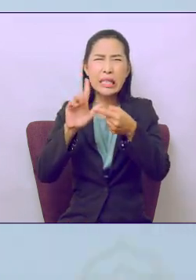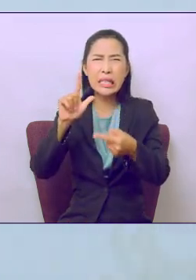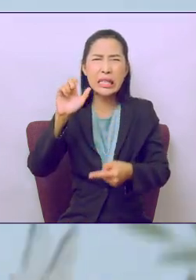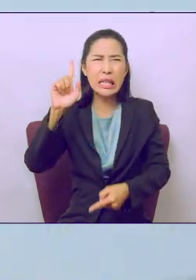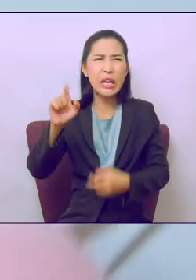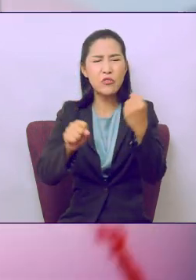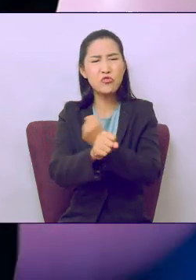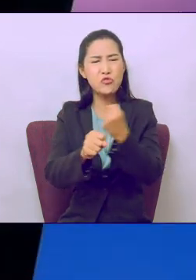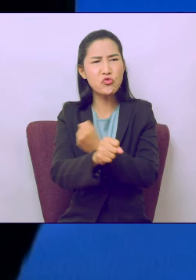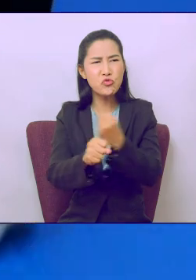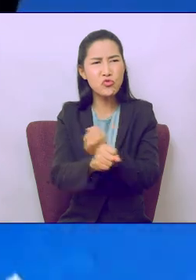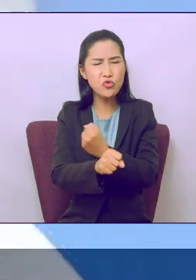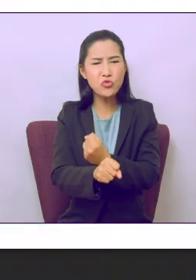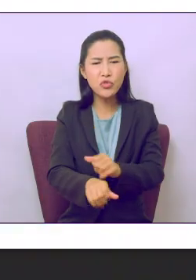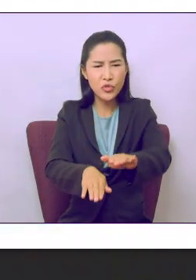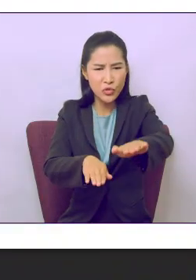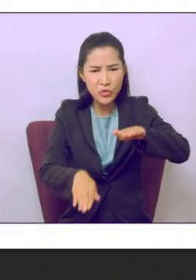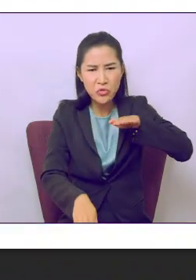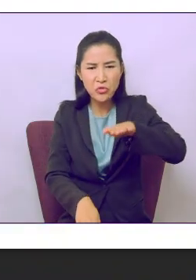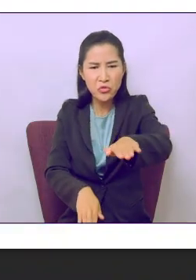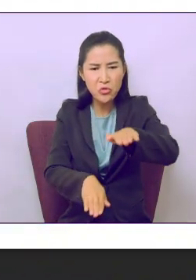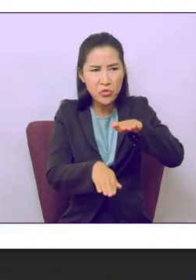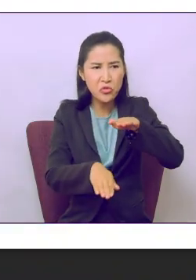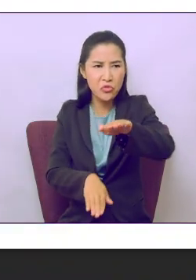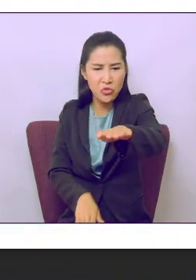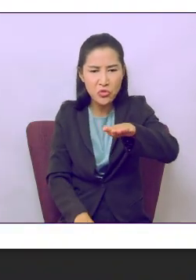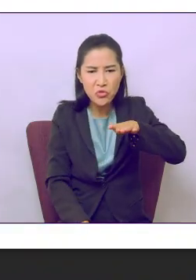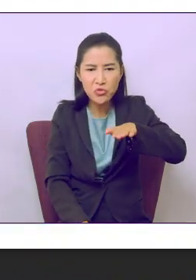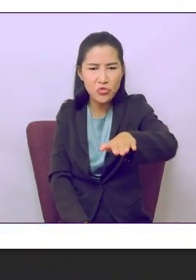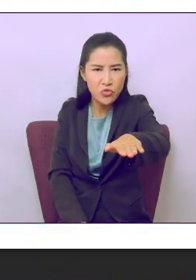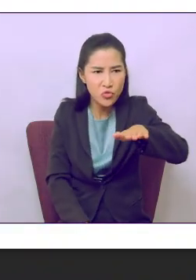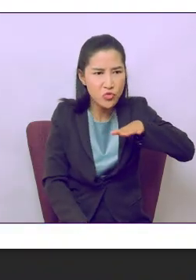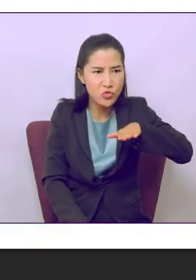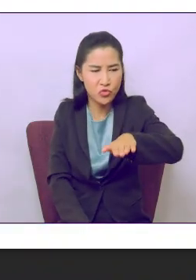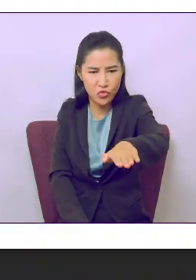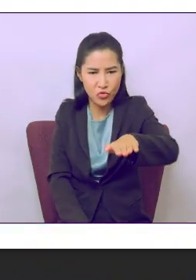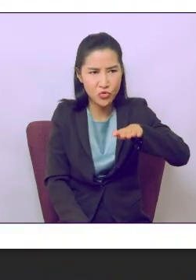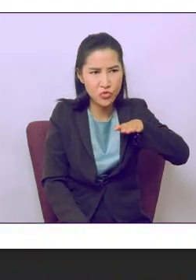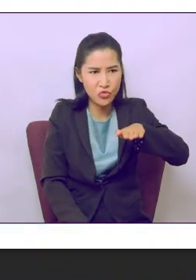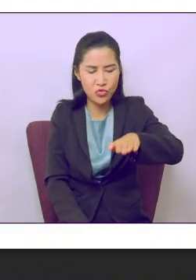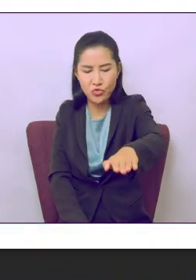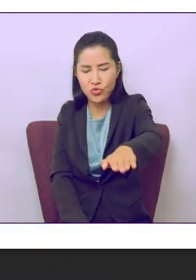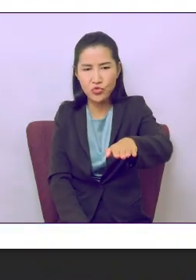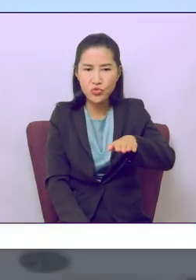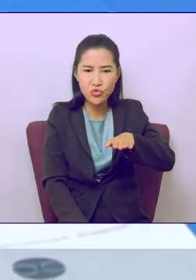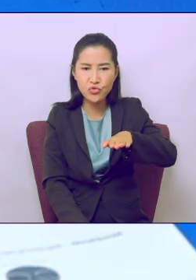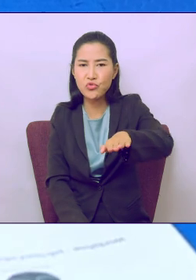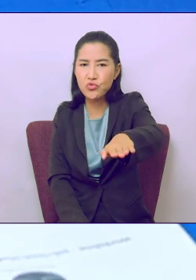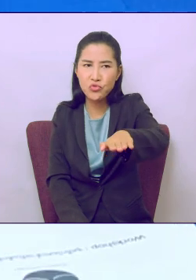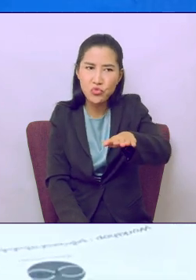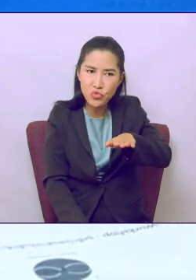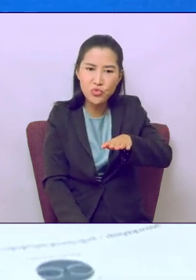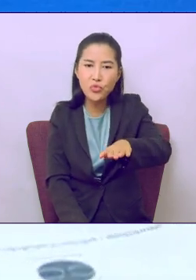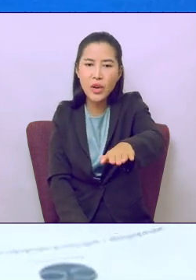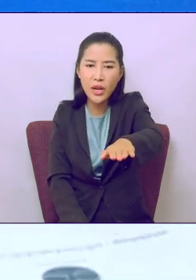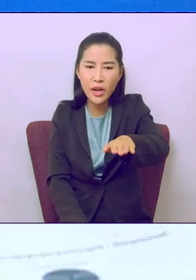ฝึกเอาวางไว้ก็ให้เคลื่อนขาไปเคลื่อนขามาเนี่ยครับเพื่อให้เพื่อให้เข่าเนี่ยนะครับเห็นมเอามาใช้ได้เยอะเนี่ยเอามาใช้กับเด็กได้เยอะ